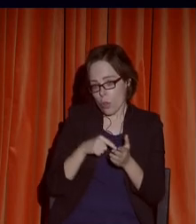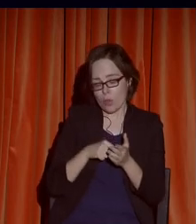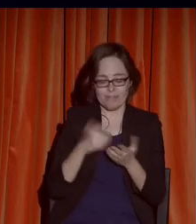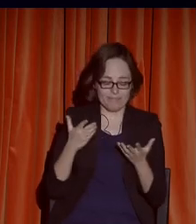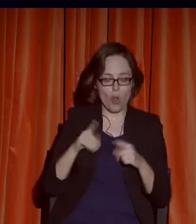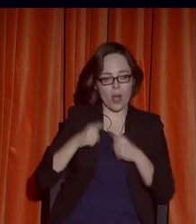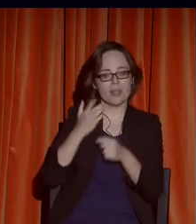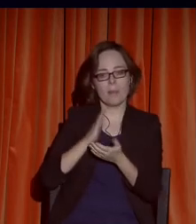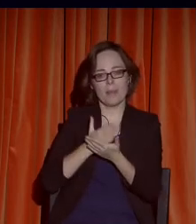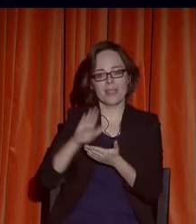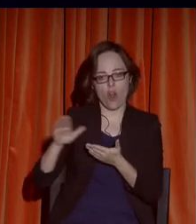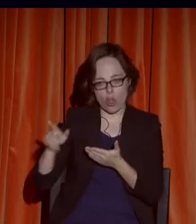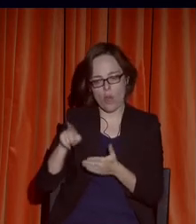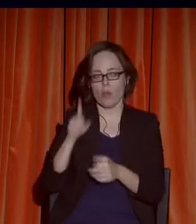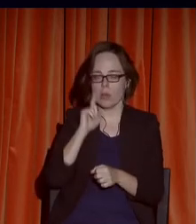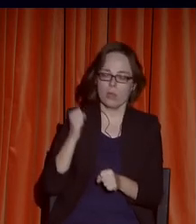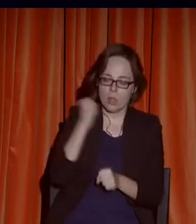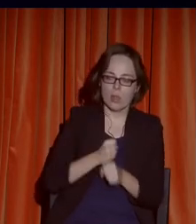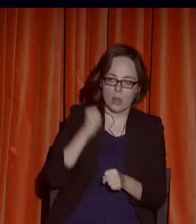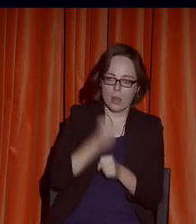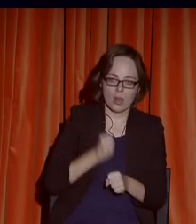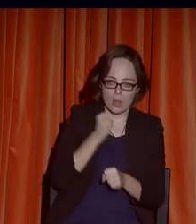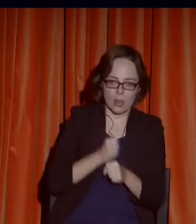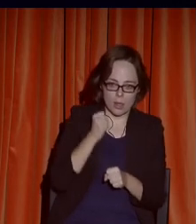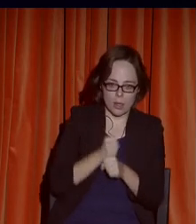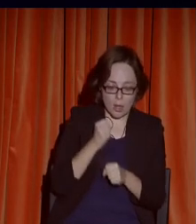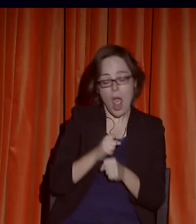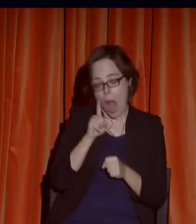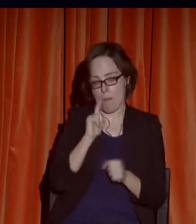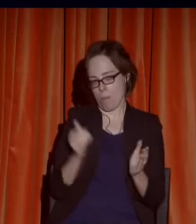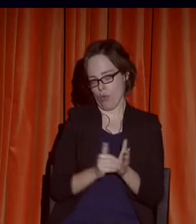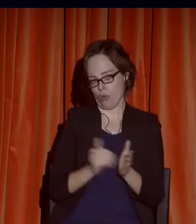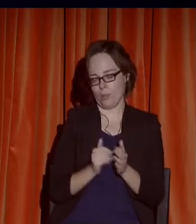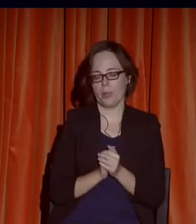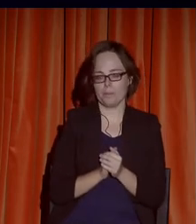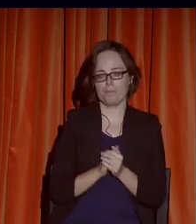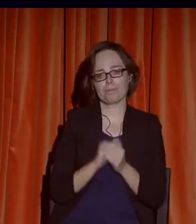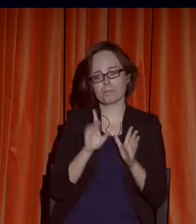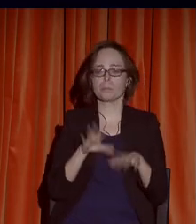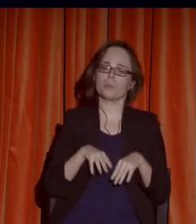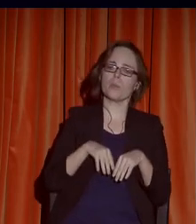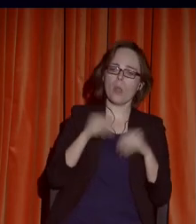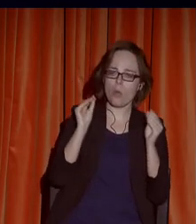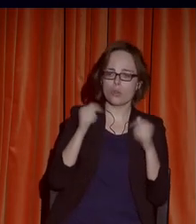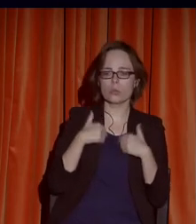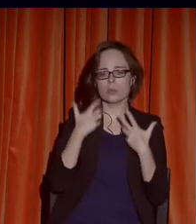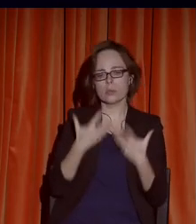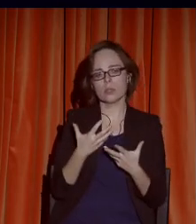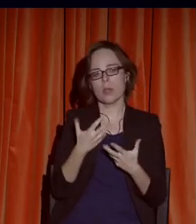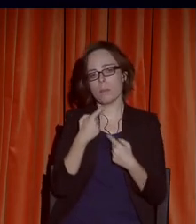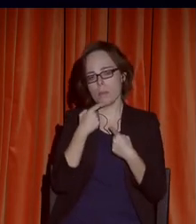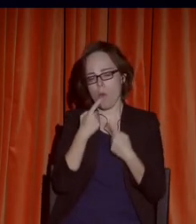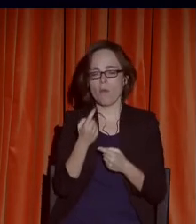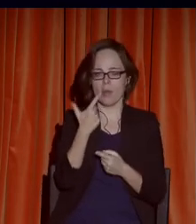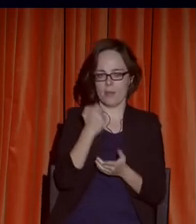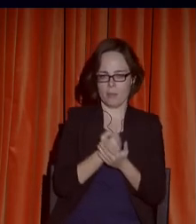organizacjach międzynarodowych, ale tym niemniej praca, która jest absolutnie niezbędna. Ale pozwolę sobie na takie na początek może dwie refleksje